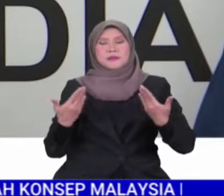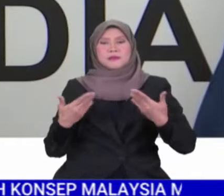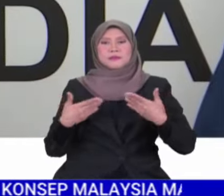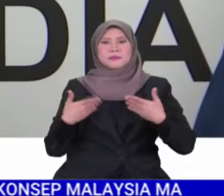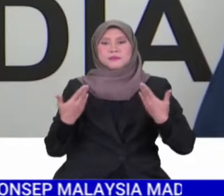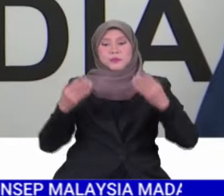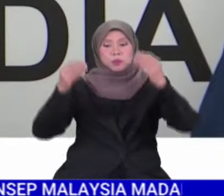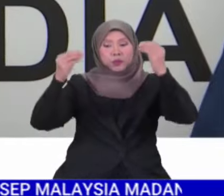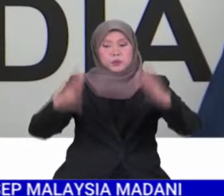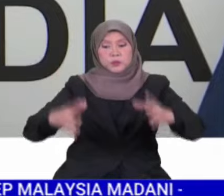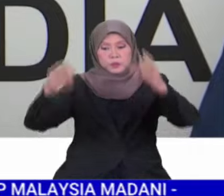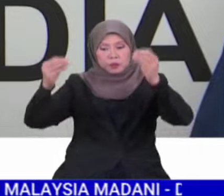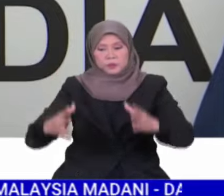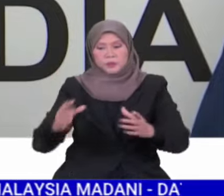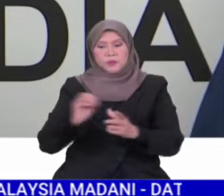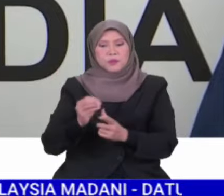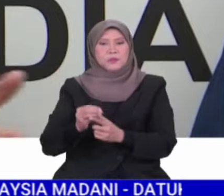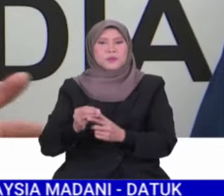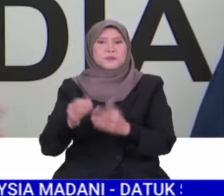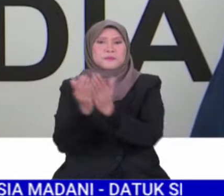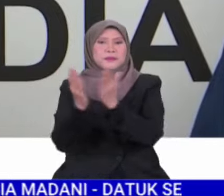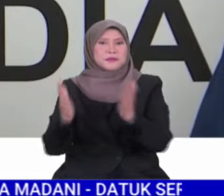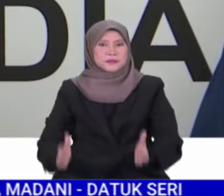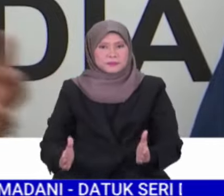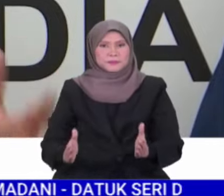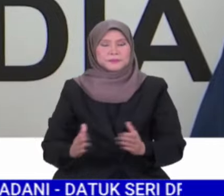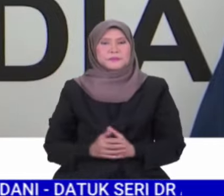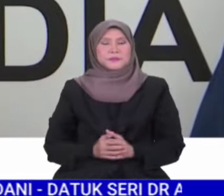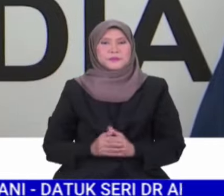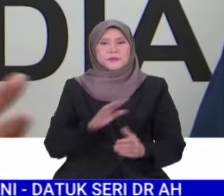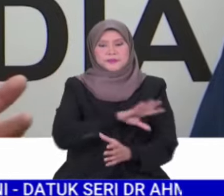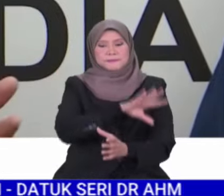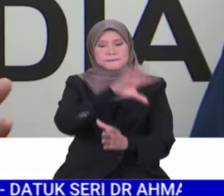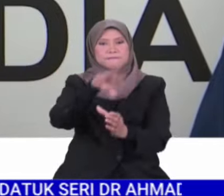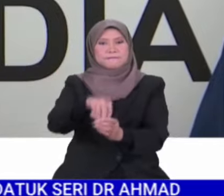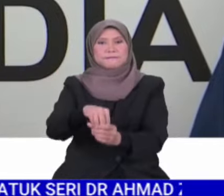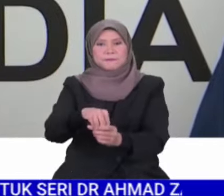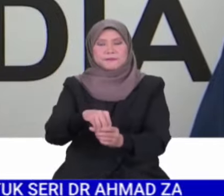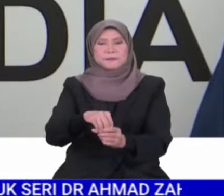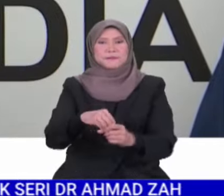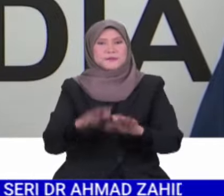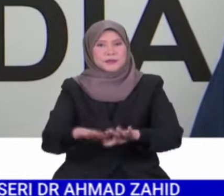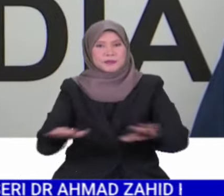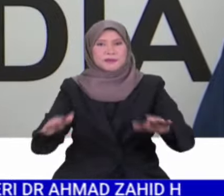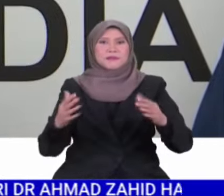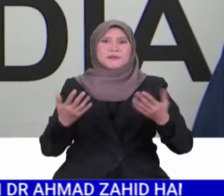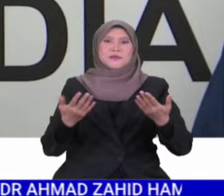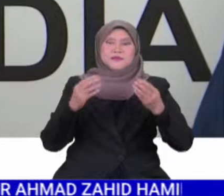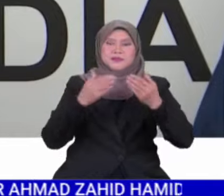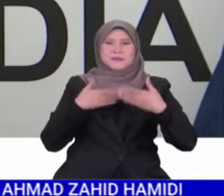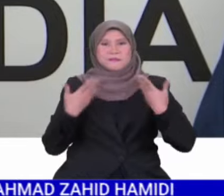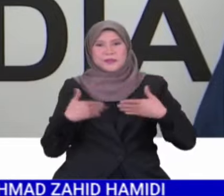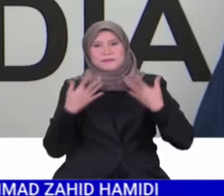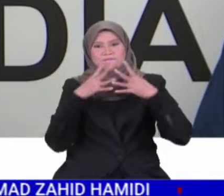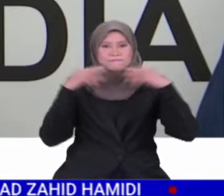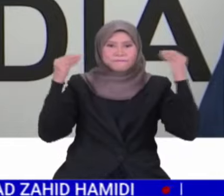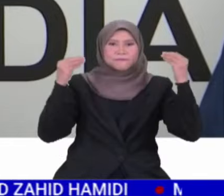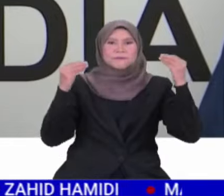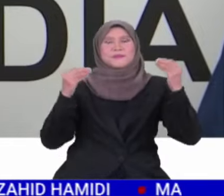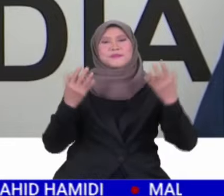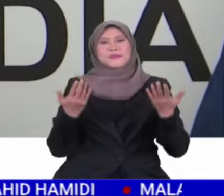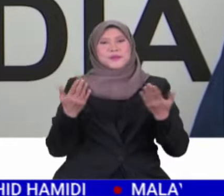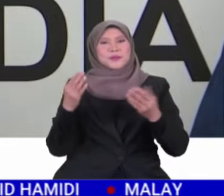kesejahteraan guru-guru dan juga anak murid kita. Sebab itu kita memang rangkumkan dalam murid ceria, guru bahagia, sekolah bintara dan